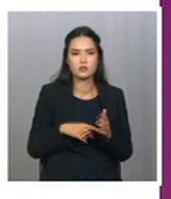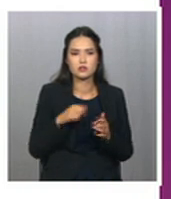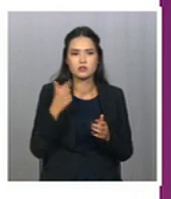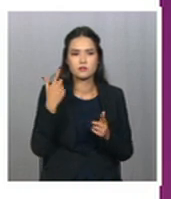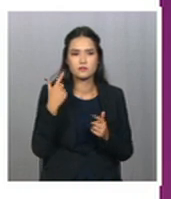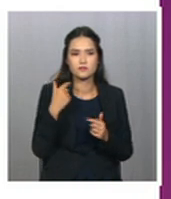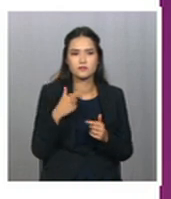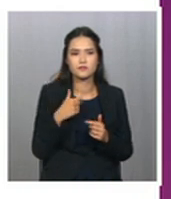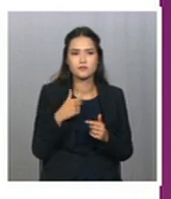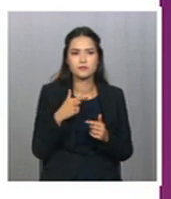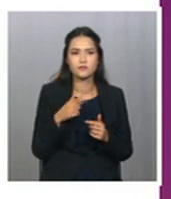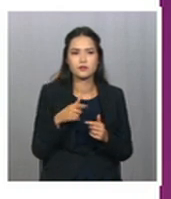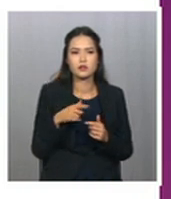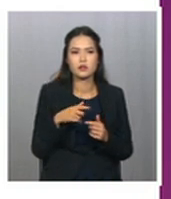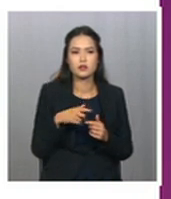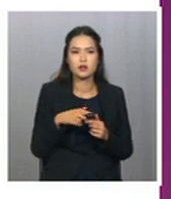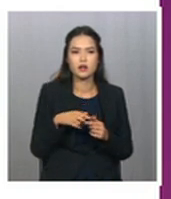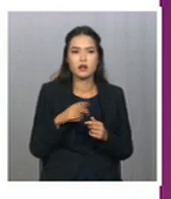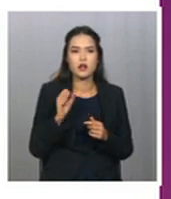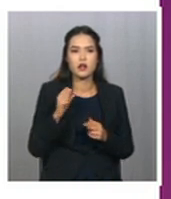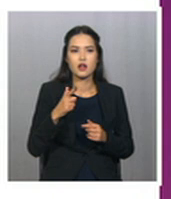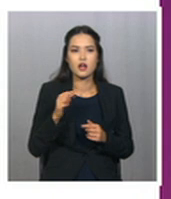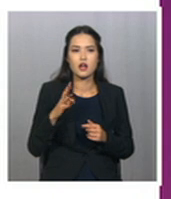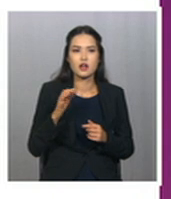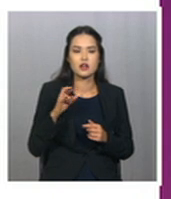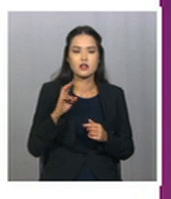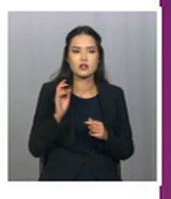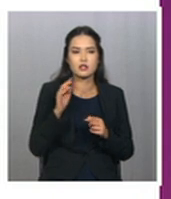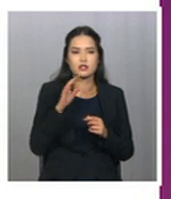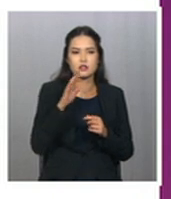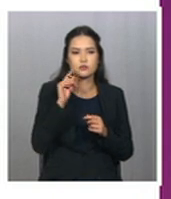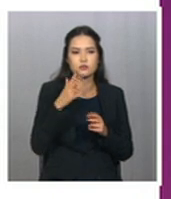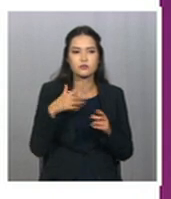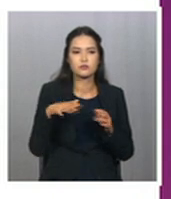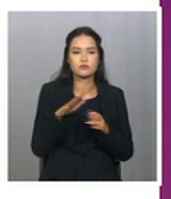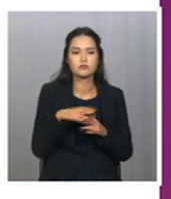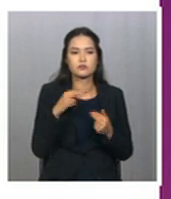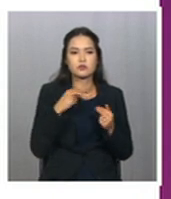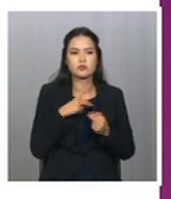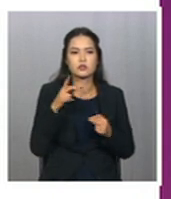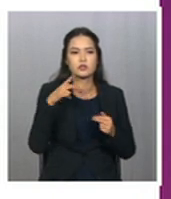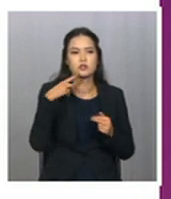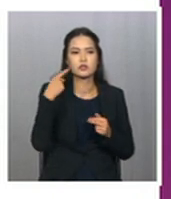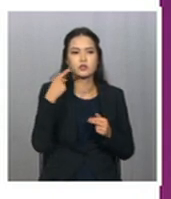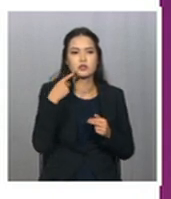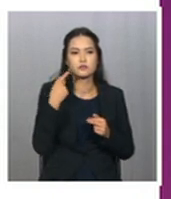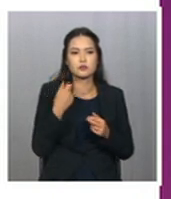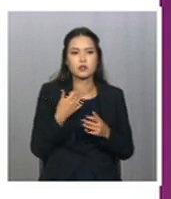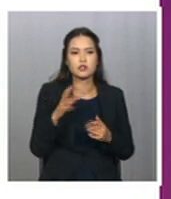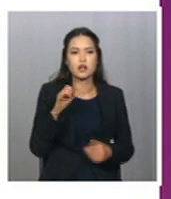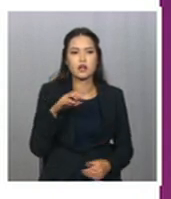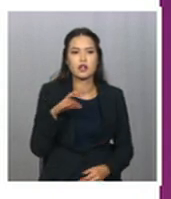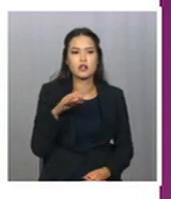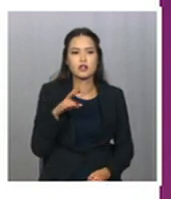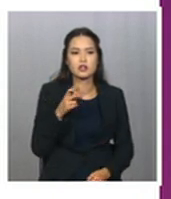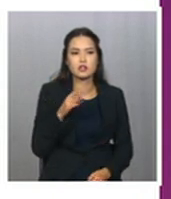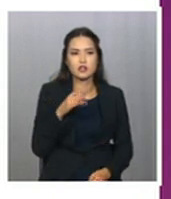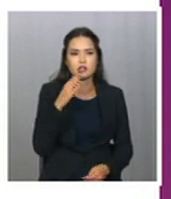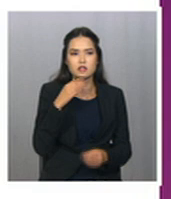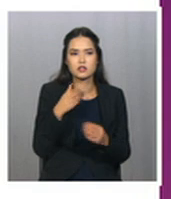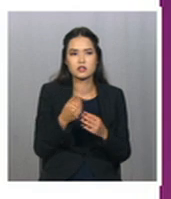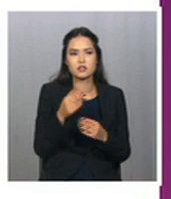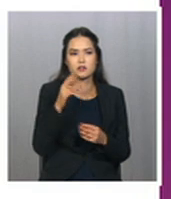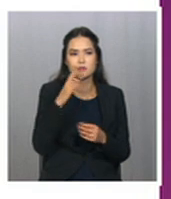Бұнда ағайындарын сағалап күн кешіп жатқан 15 жастағы жетім қыз Алтынайдың қатыгез